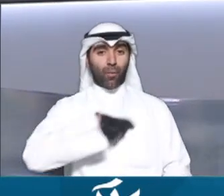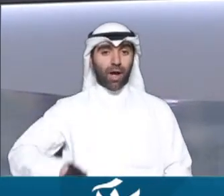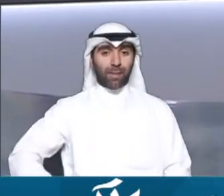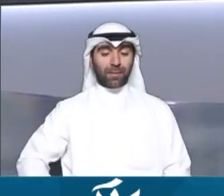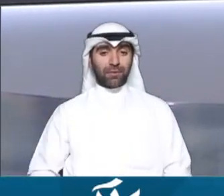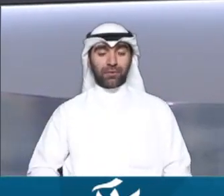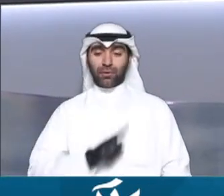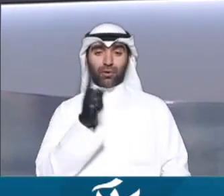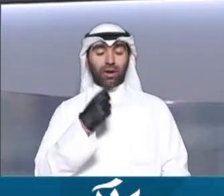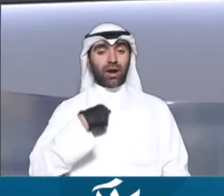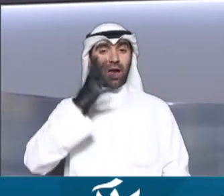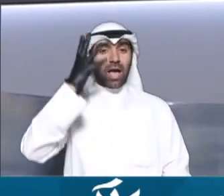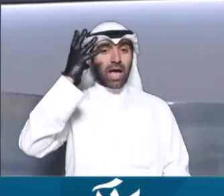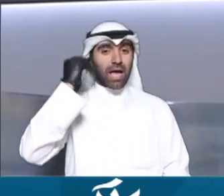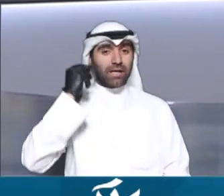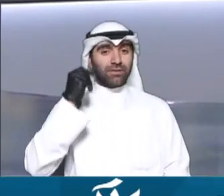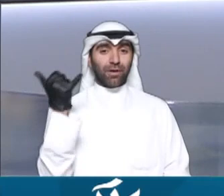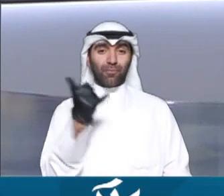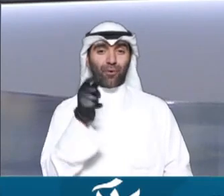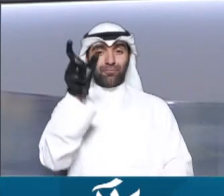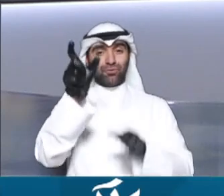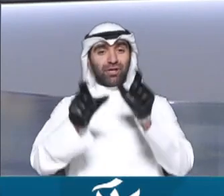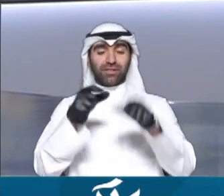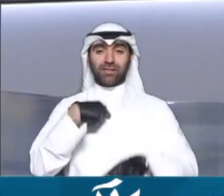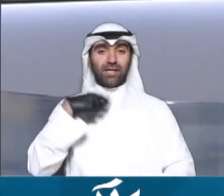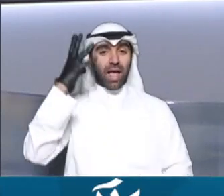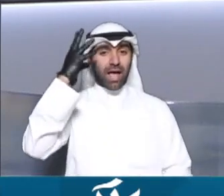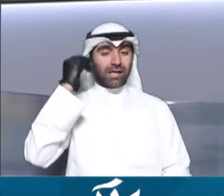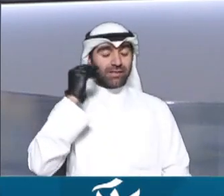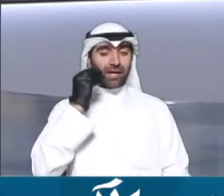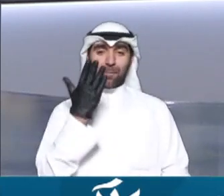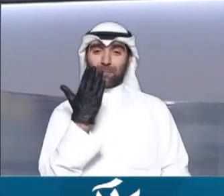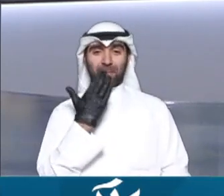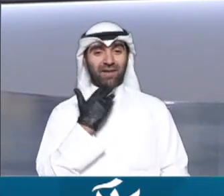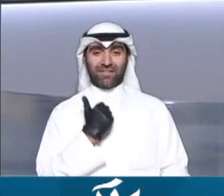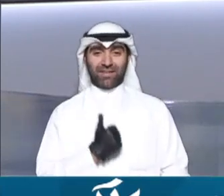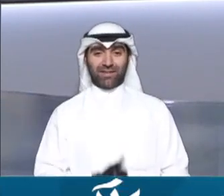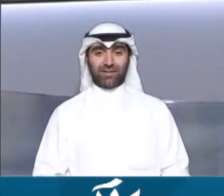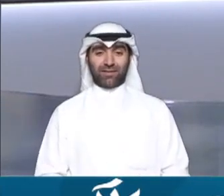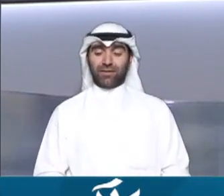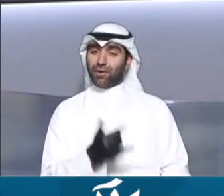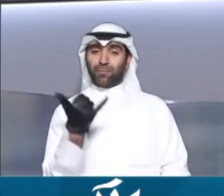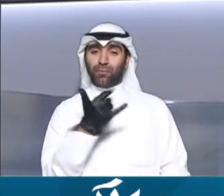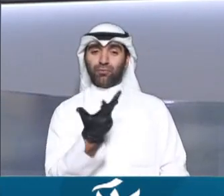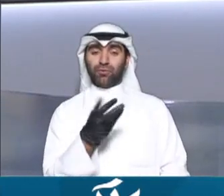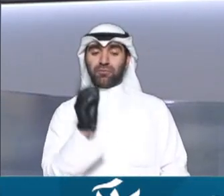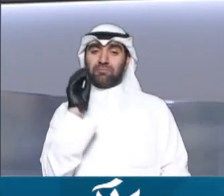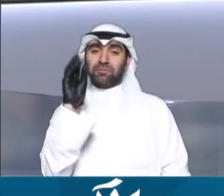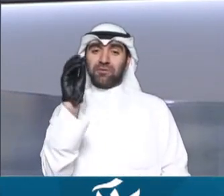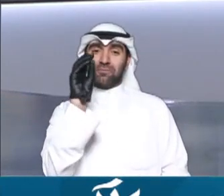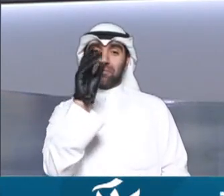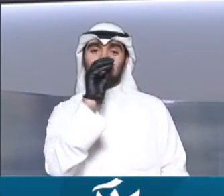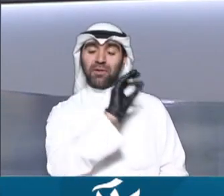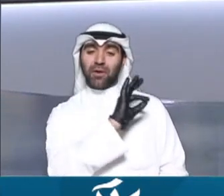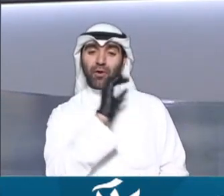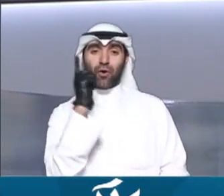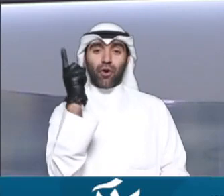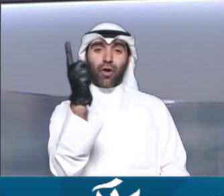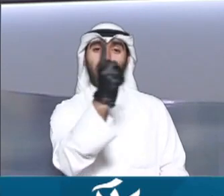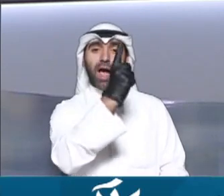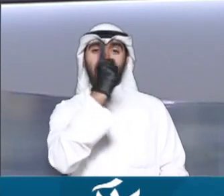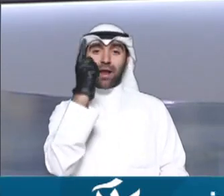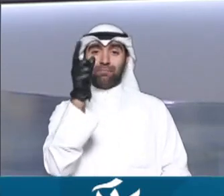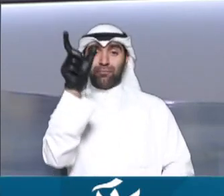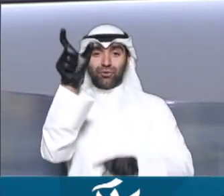الكويت، بهدف شحن وتوصيل المستلزمات الوقائية من الأهالي إلى أبنائهم الطلبة حول العالم،